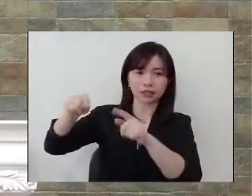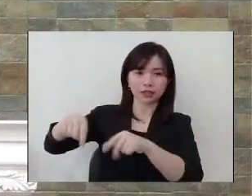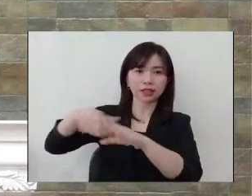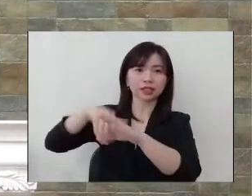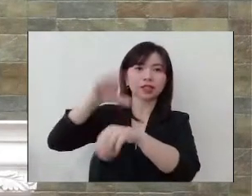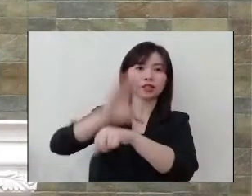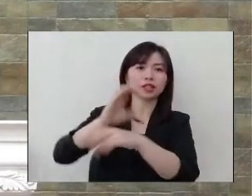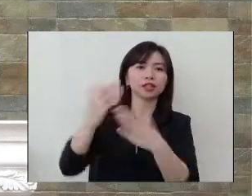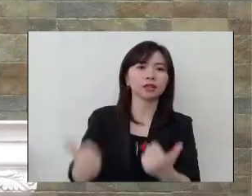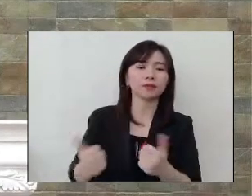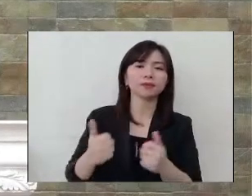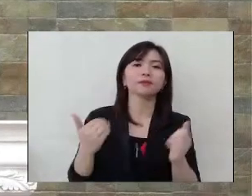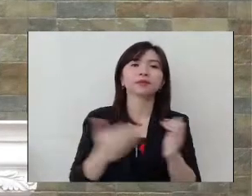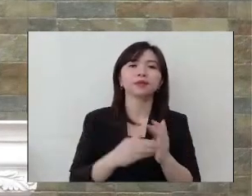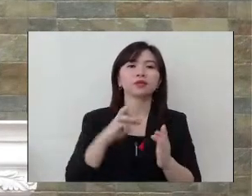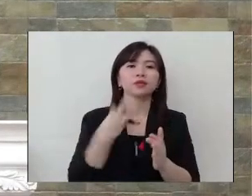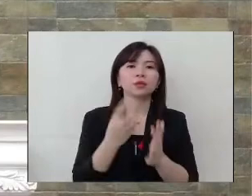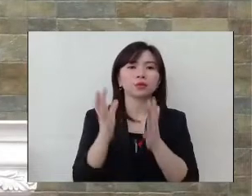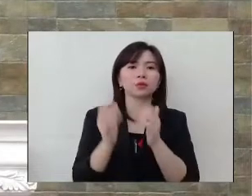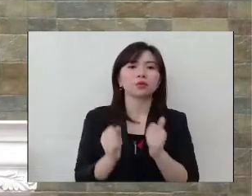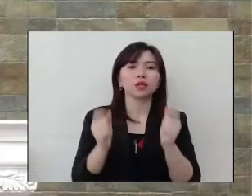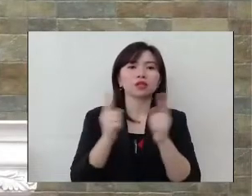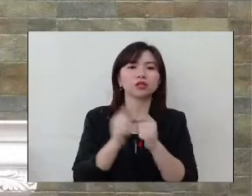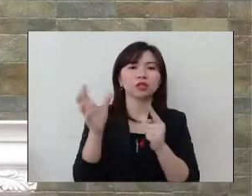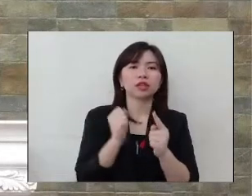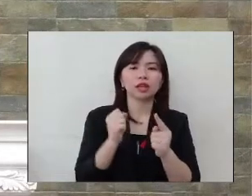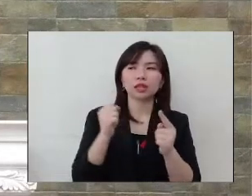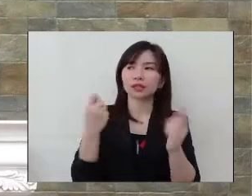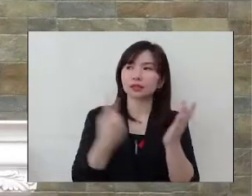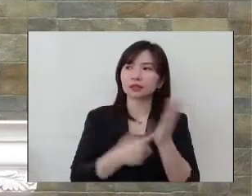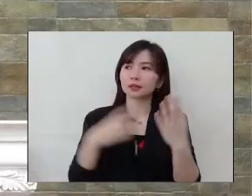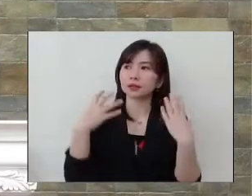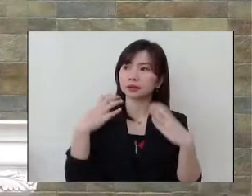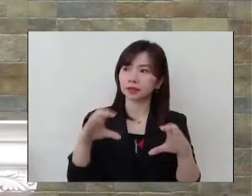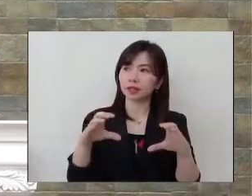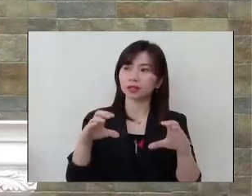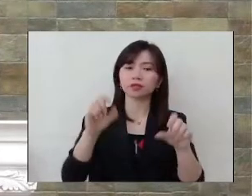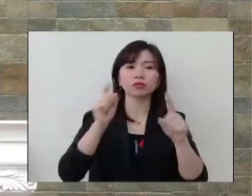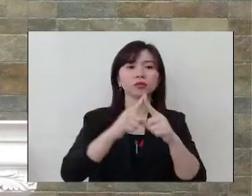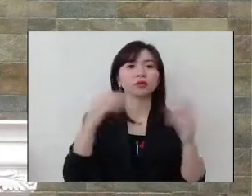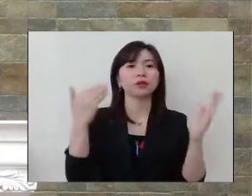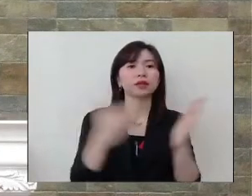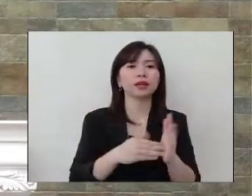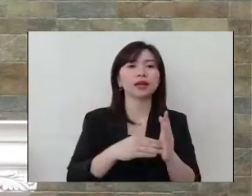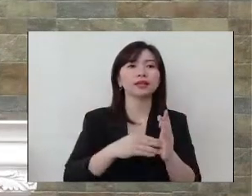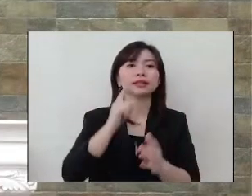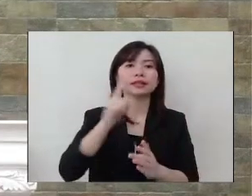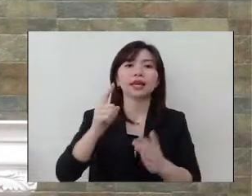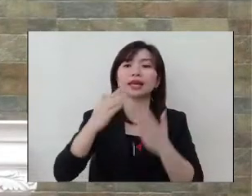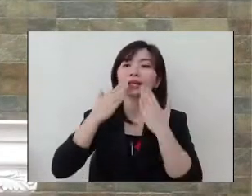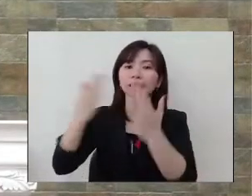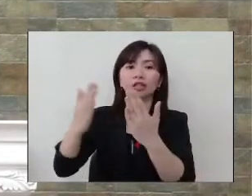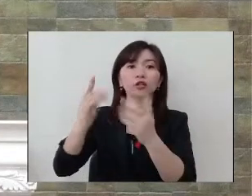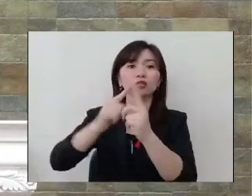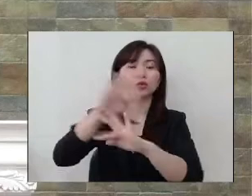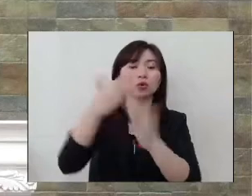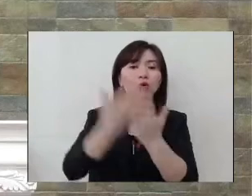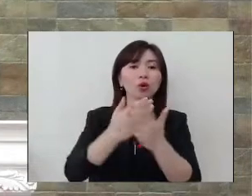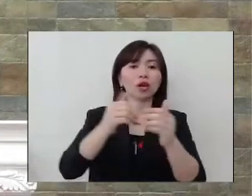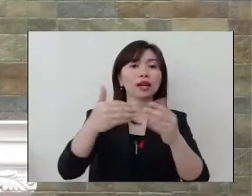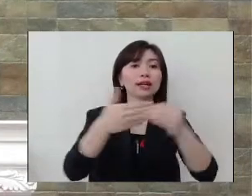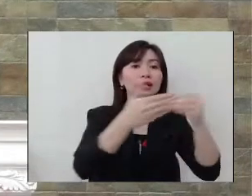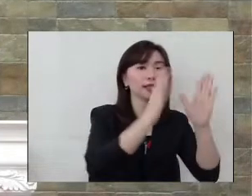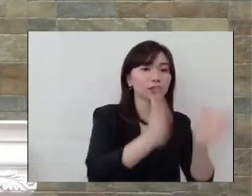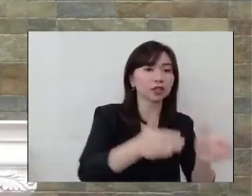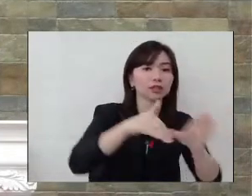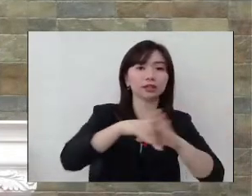also, I just want to grab this opportunity na magpasalamat din sa mga naging leader ko sa young people. Of